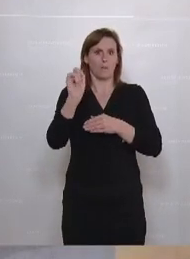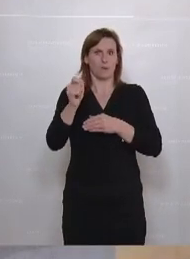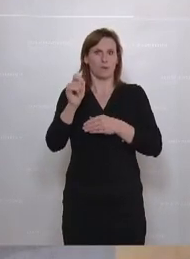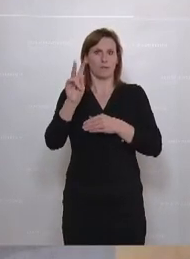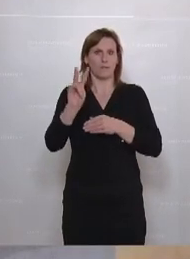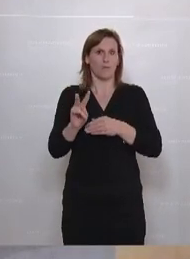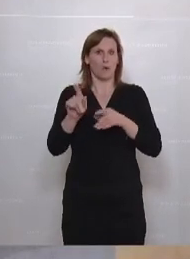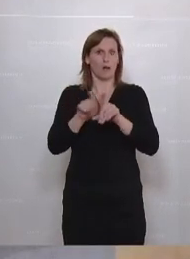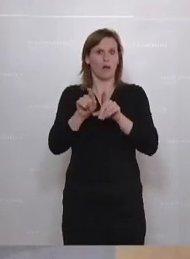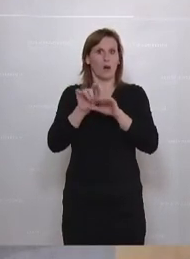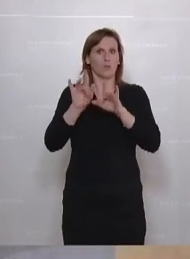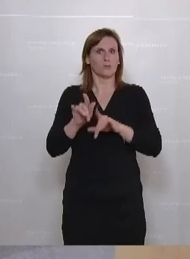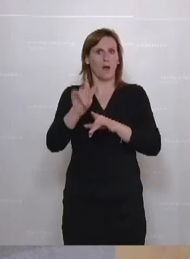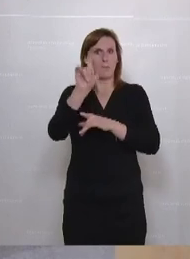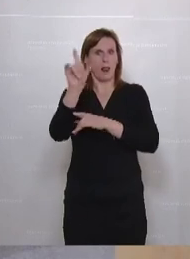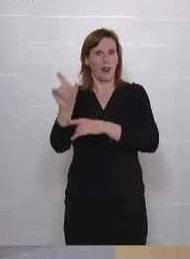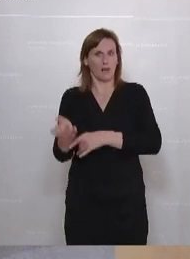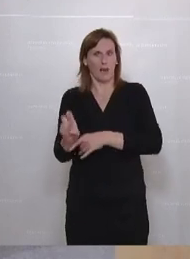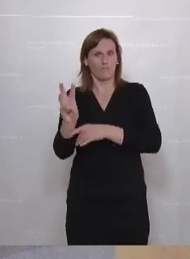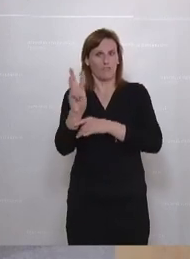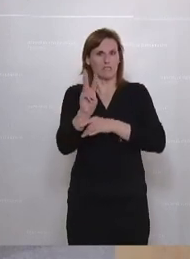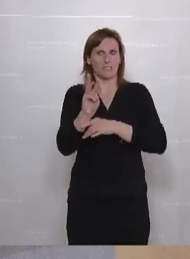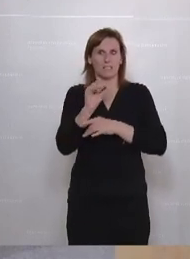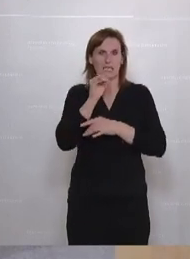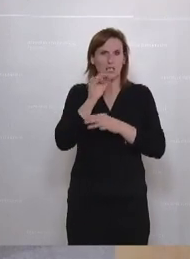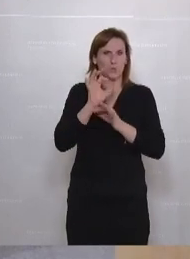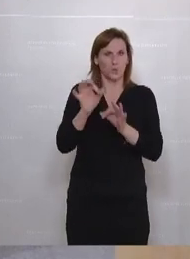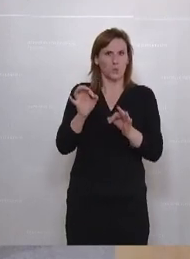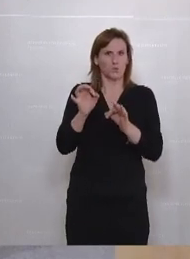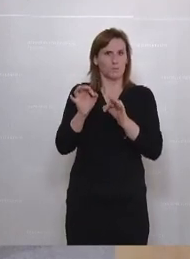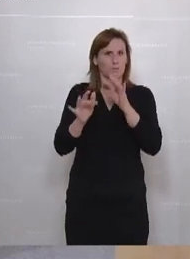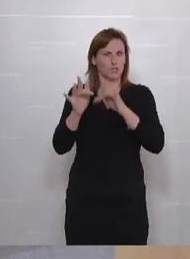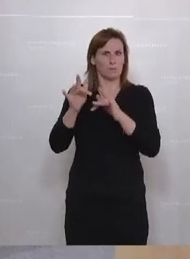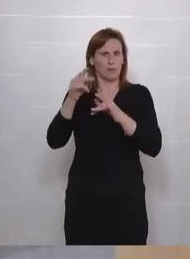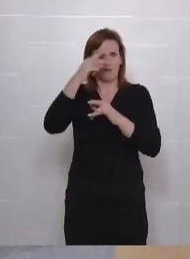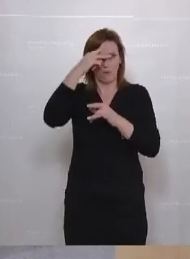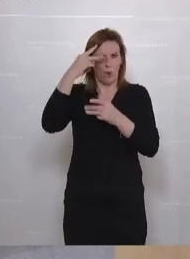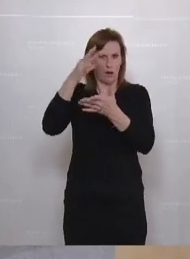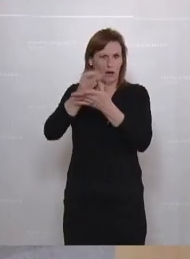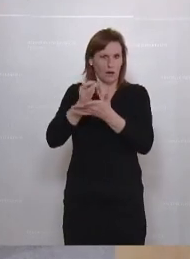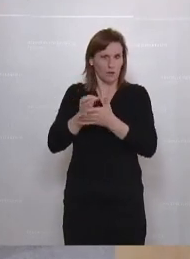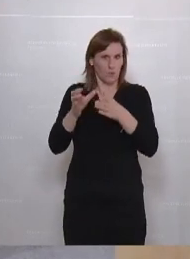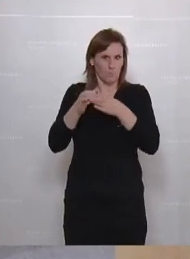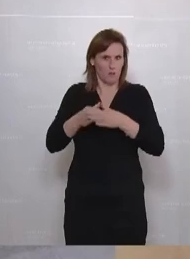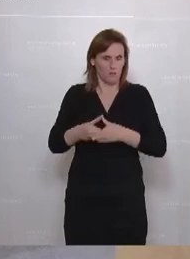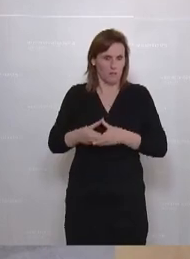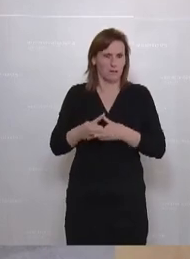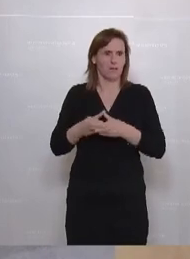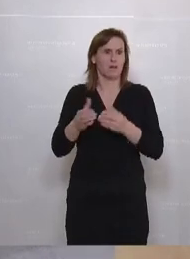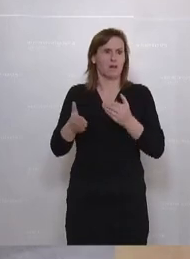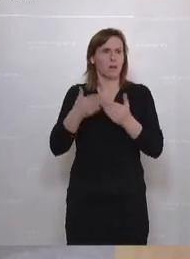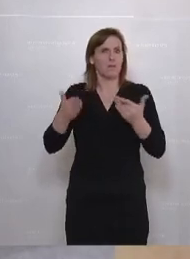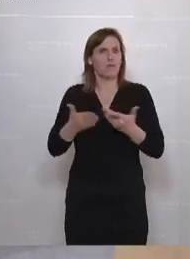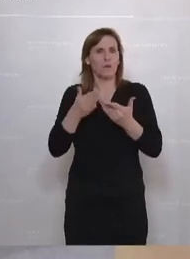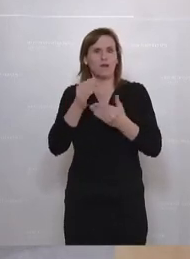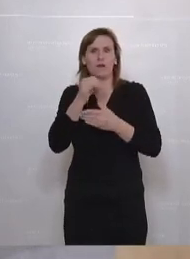und Romnia dort nicht gut geht. Ja? Die Entwicklungen auch in den letzten Jahren lassen zu wünschen übrig. Fördergelder kommen nicht